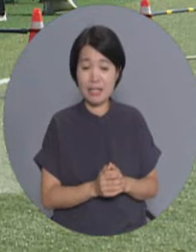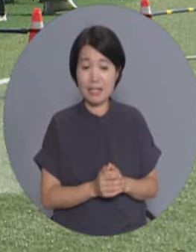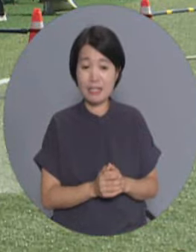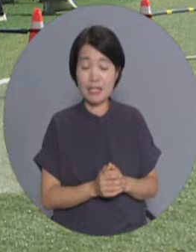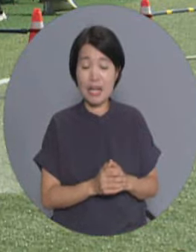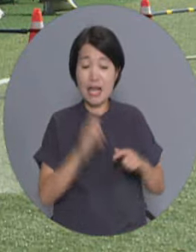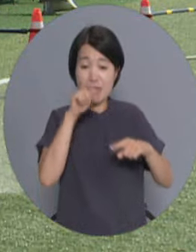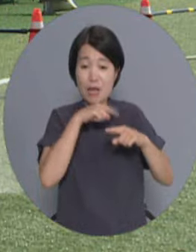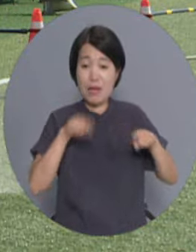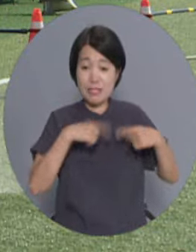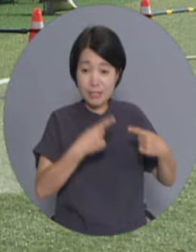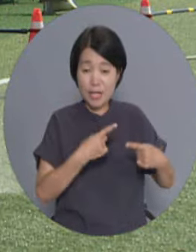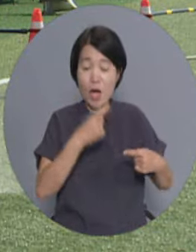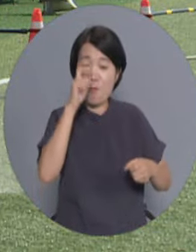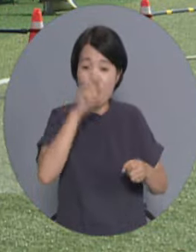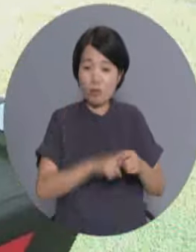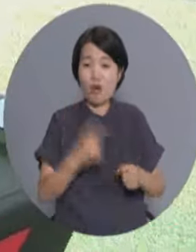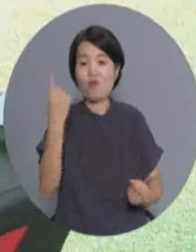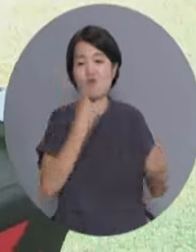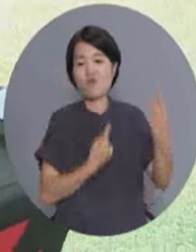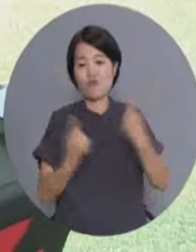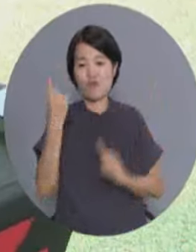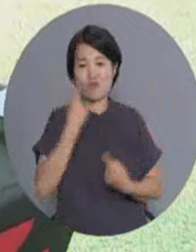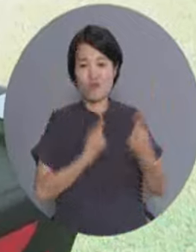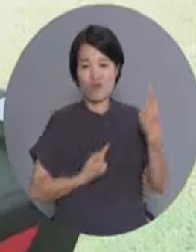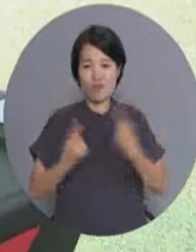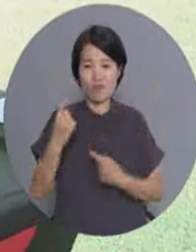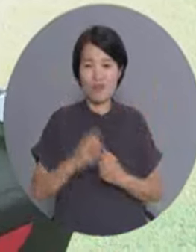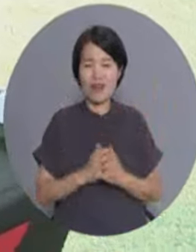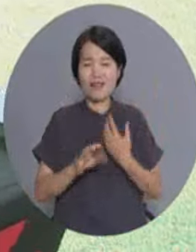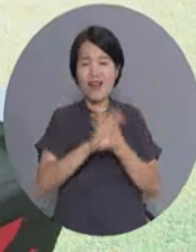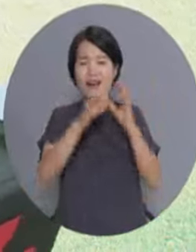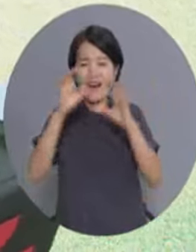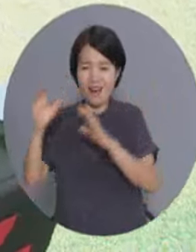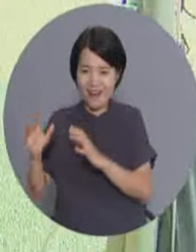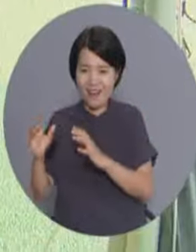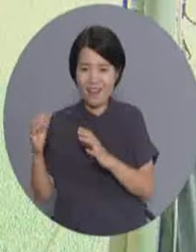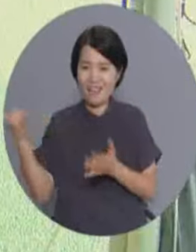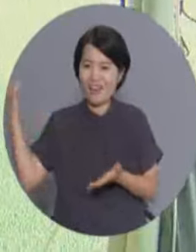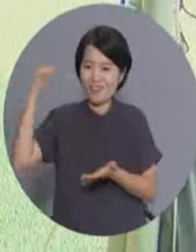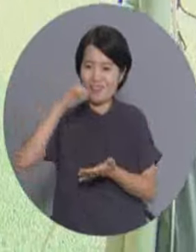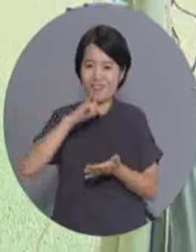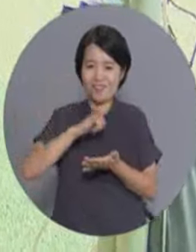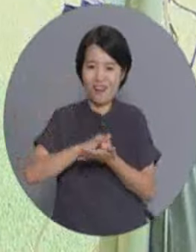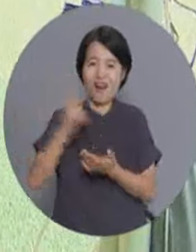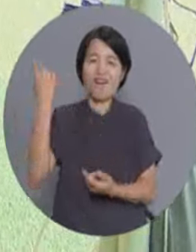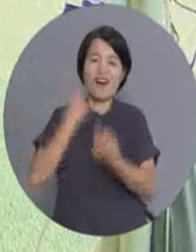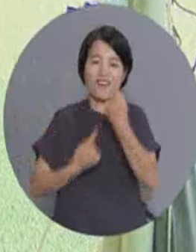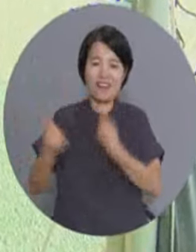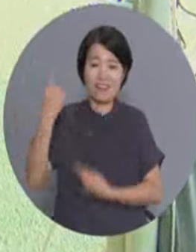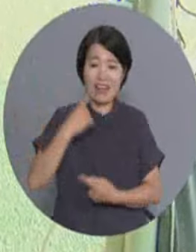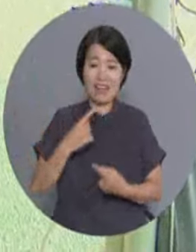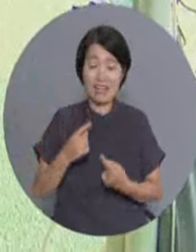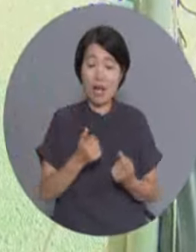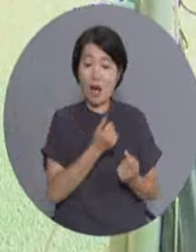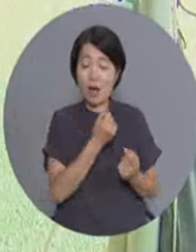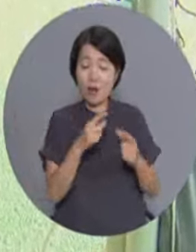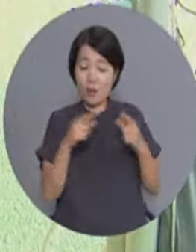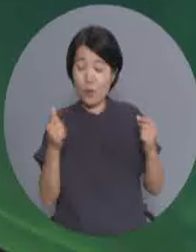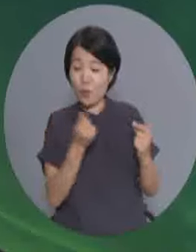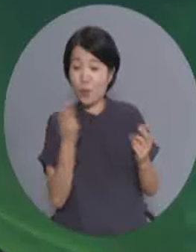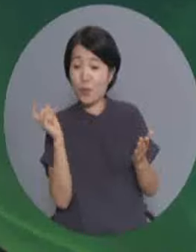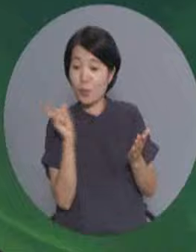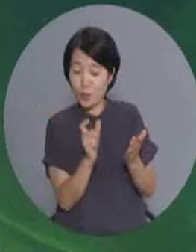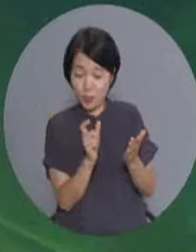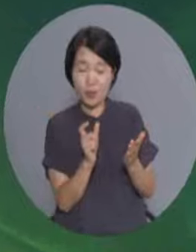이른 아침부터 속속 모여드는 참가자들. 세계 각국에서 도전장을 내밀었습니다. 손목에 번호표까지 차고